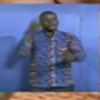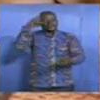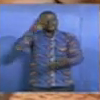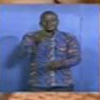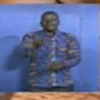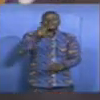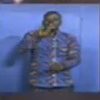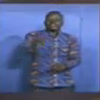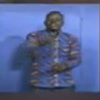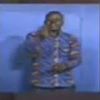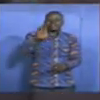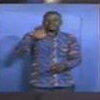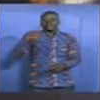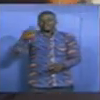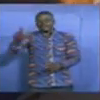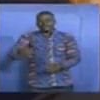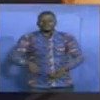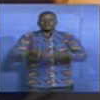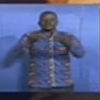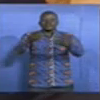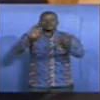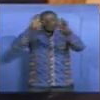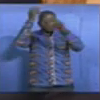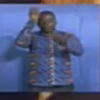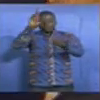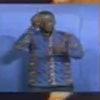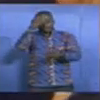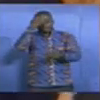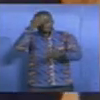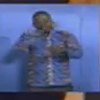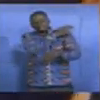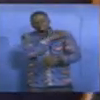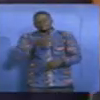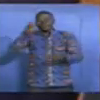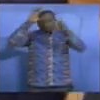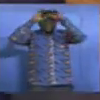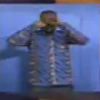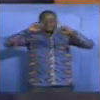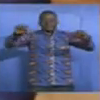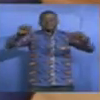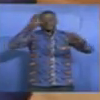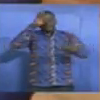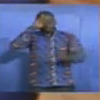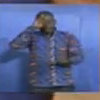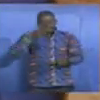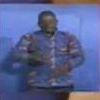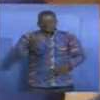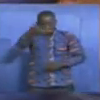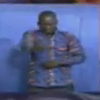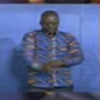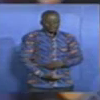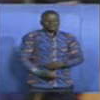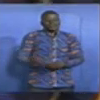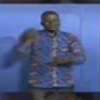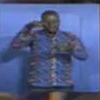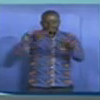aussi remis à Paul Kabatiba un message pour le président Roch Marc Christian Kabore, une invitation à séjourner dans son